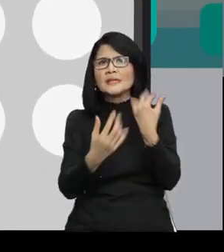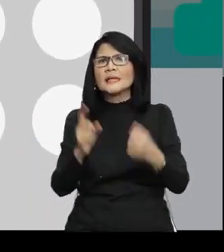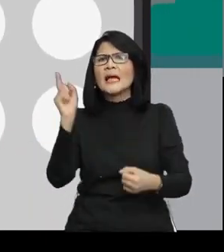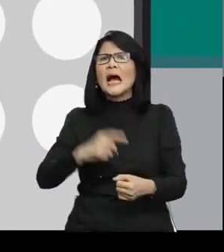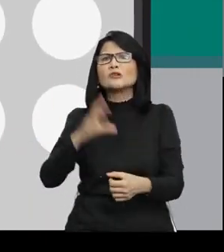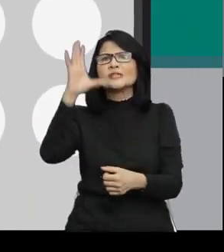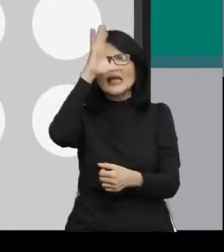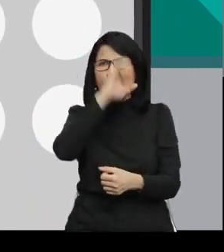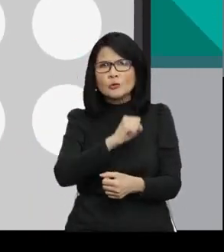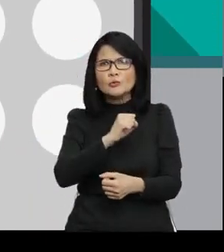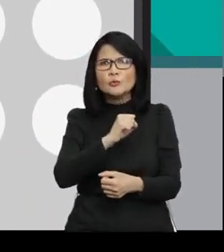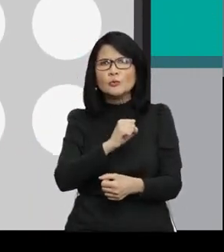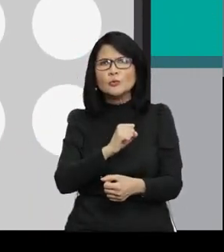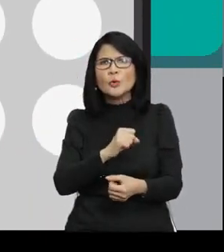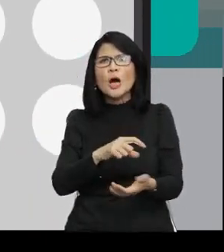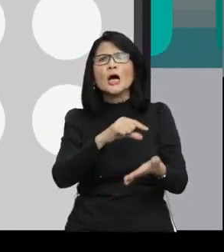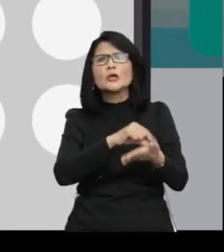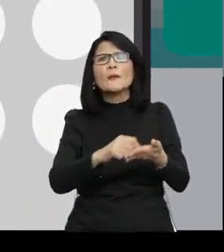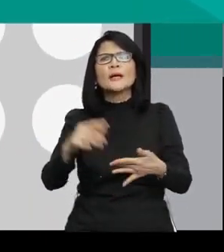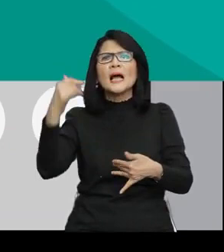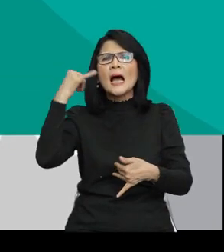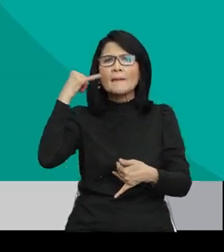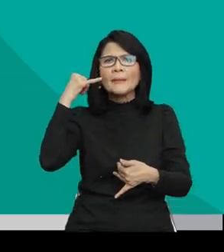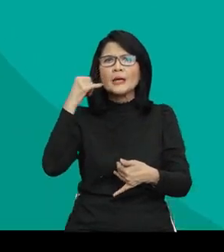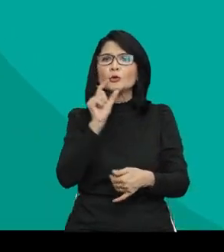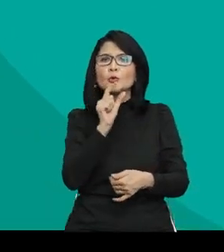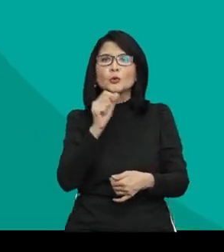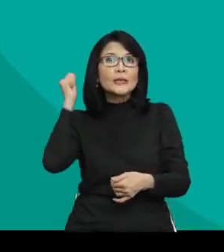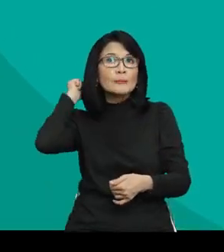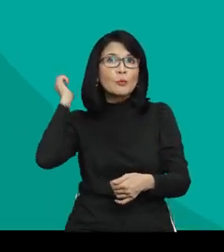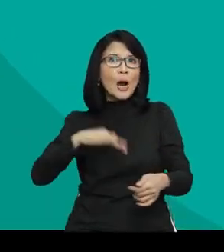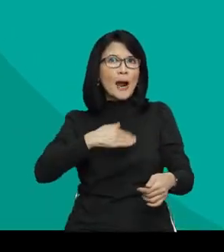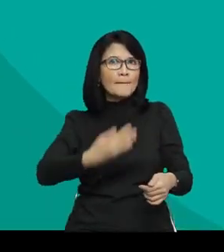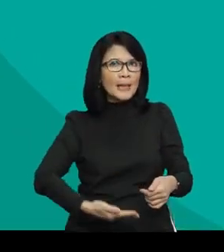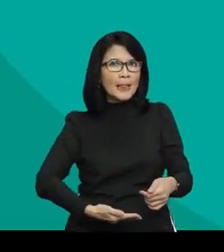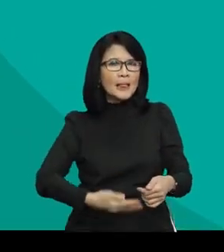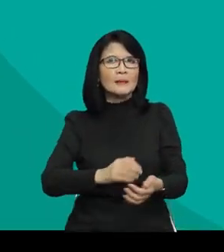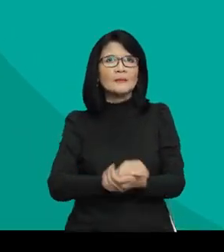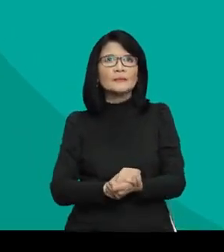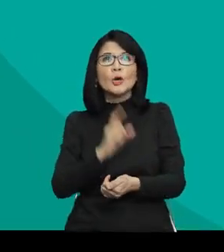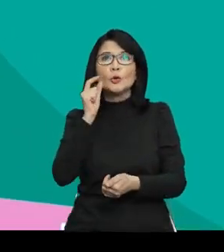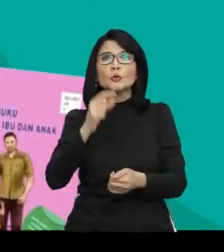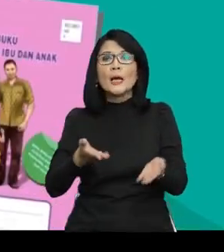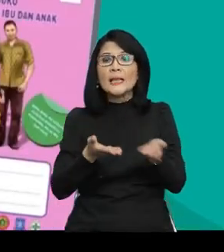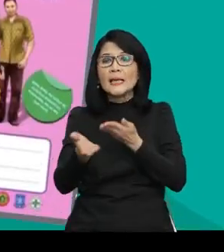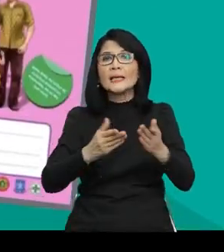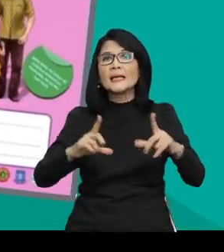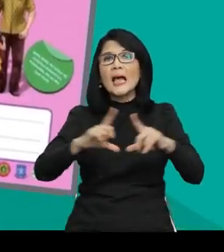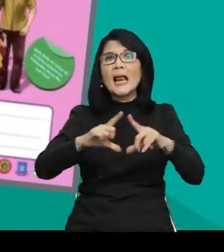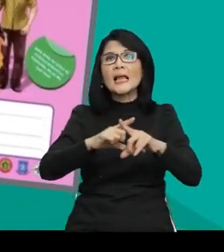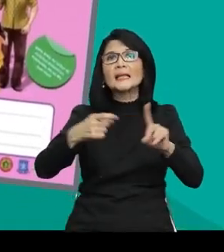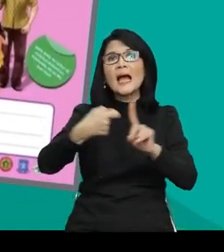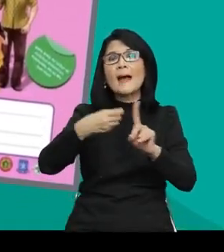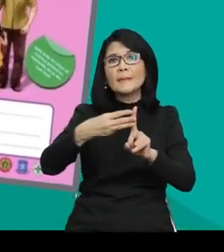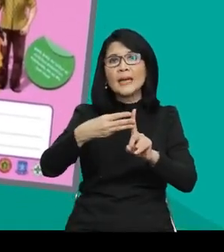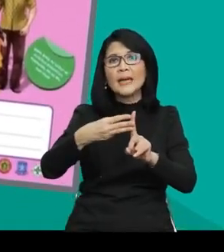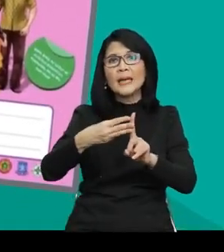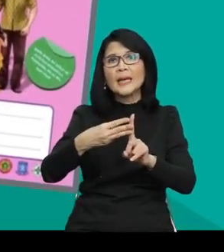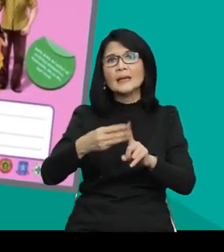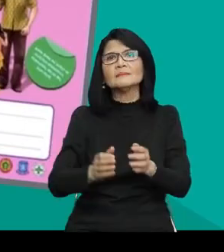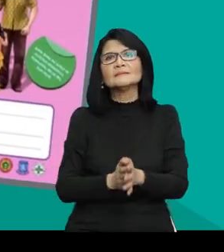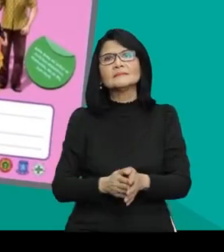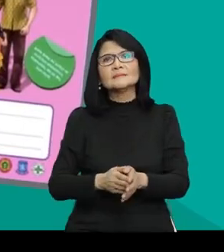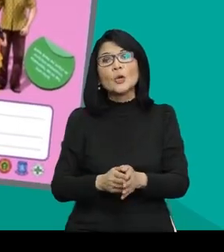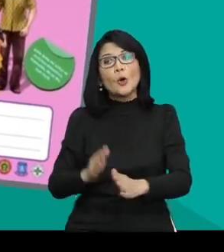masyarakat mengetahui ketersediaan hotline ibu hamil. Komponen ketersediaan layanan kontrasepsi. PPAM